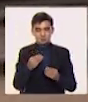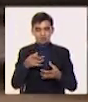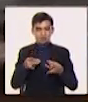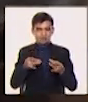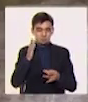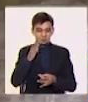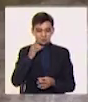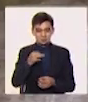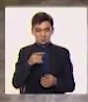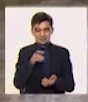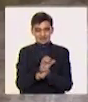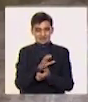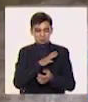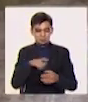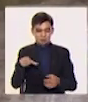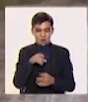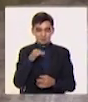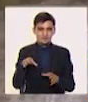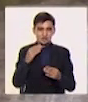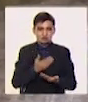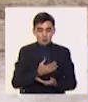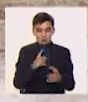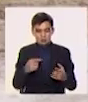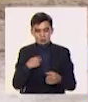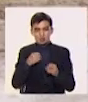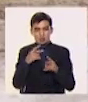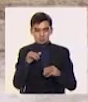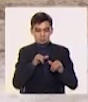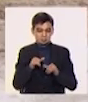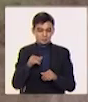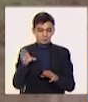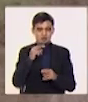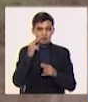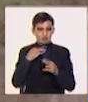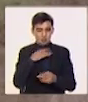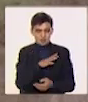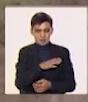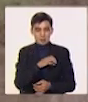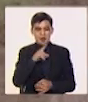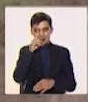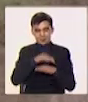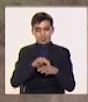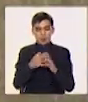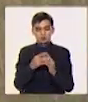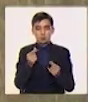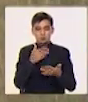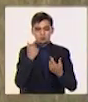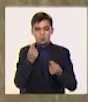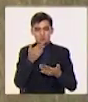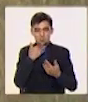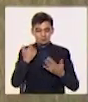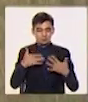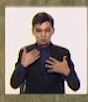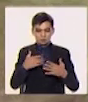кетеді. Онсыз да балшыққа белшеден батқан тұрғындар шығар жанымыз ғана қалды деп шырылдайды. Ал ауыл әкімі ақша жоқтан басқа жауап